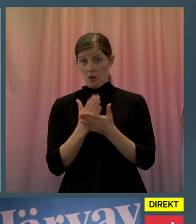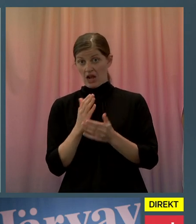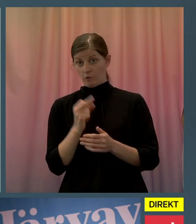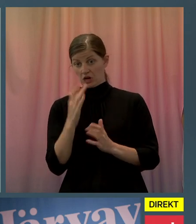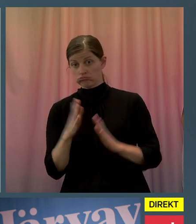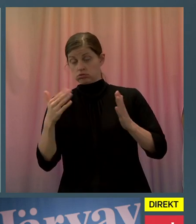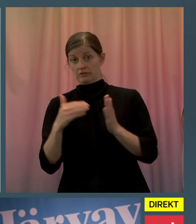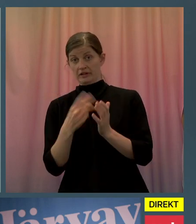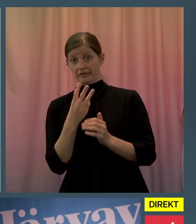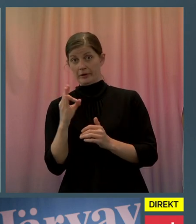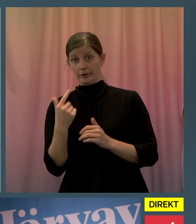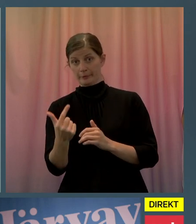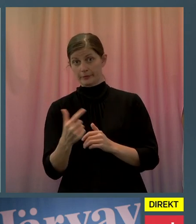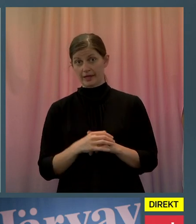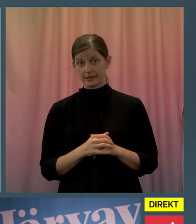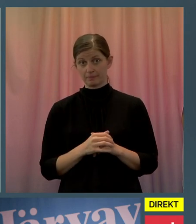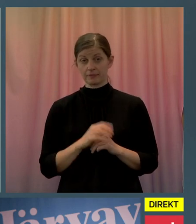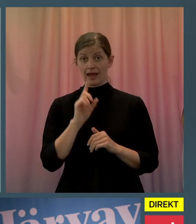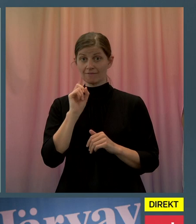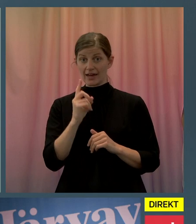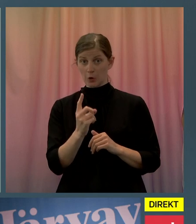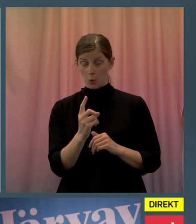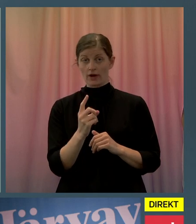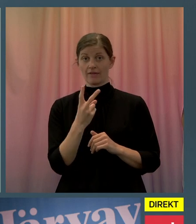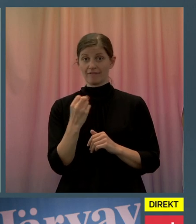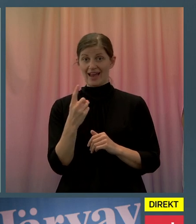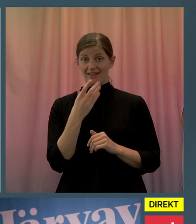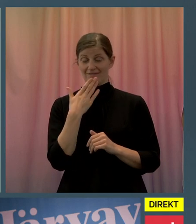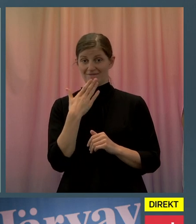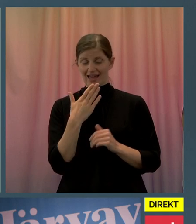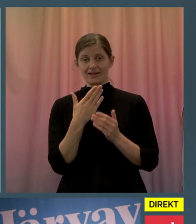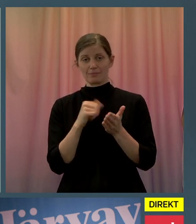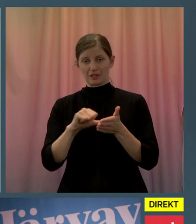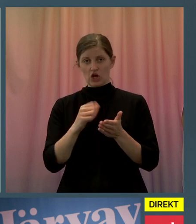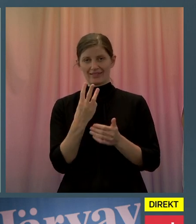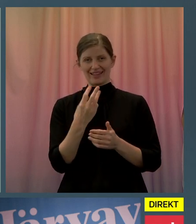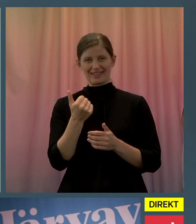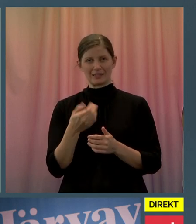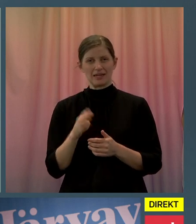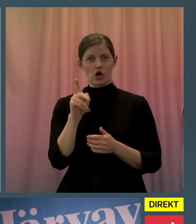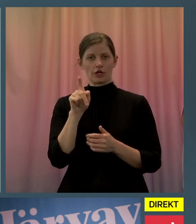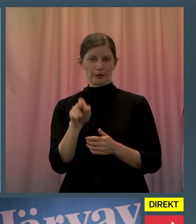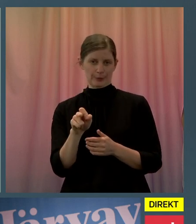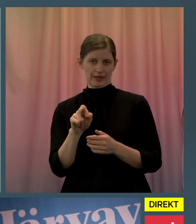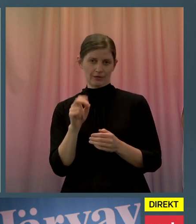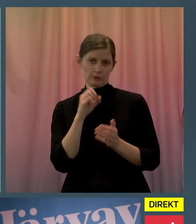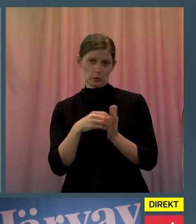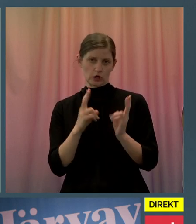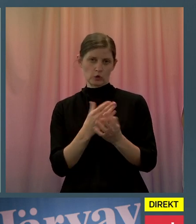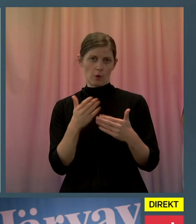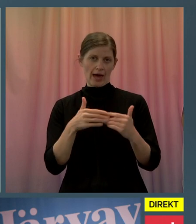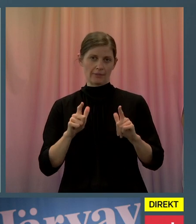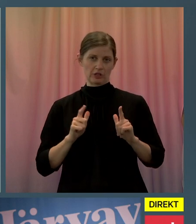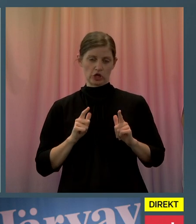300 000. Varje år kostar det här välfärden 36 miljarder kronor. Vi har den femte